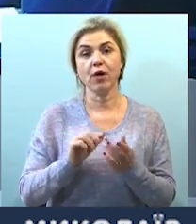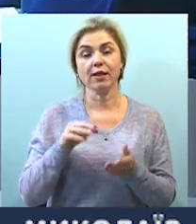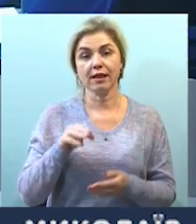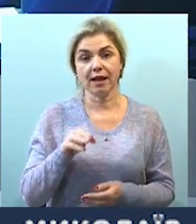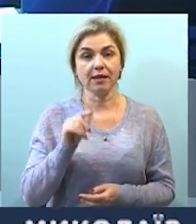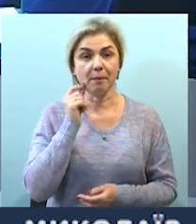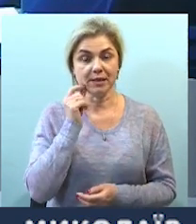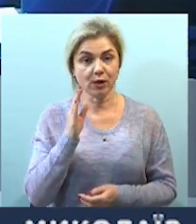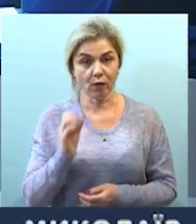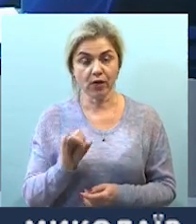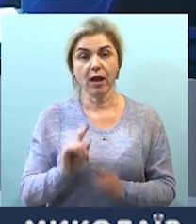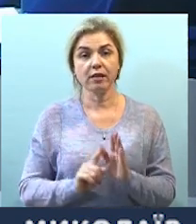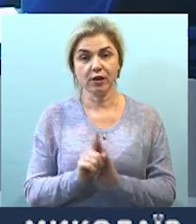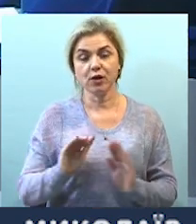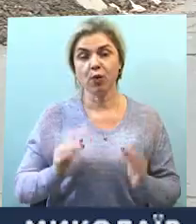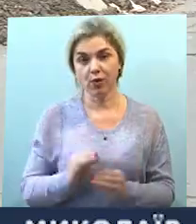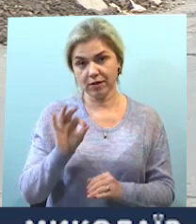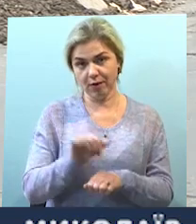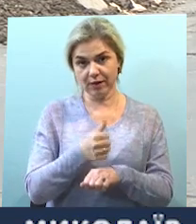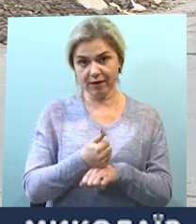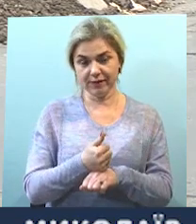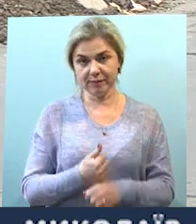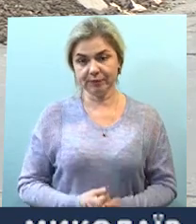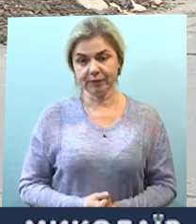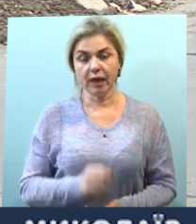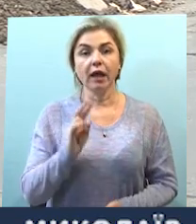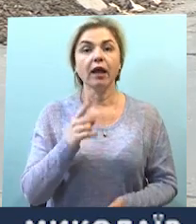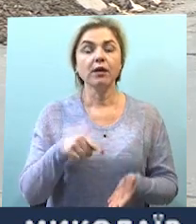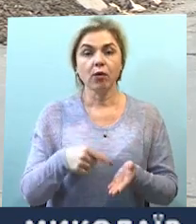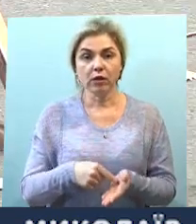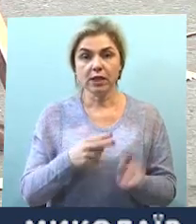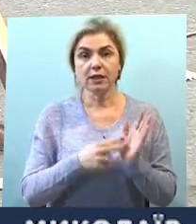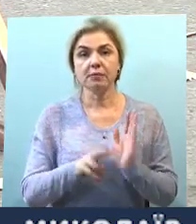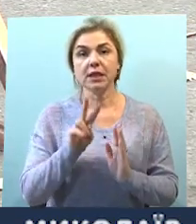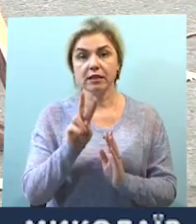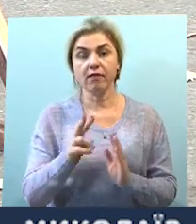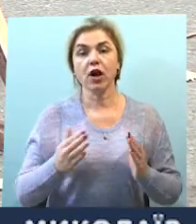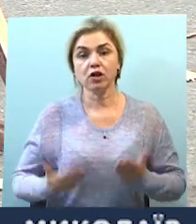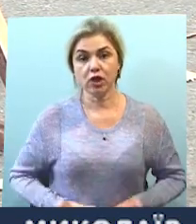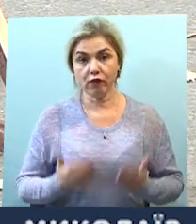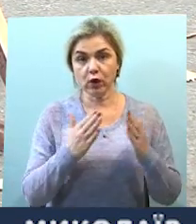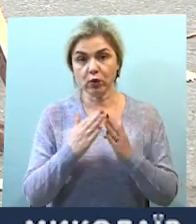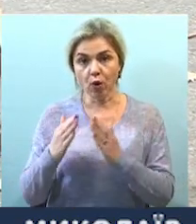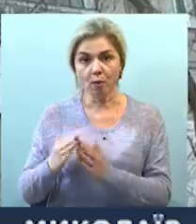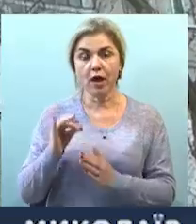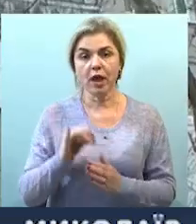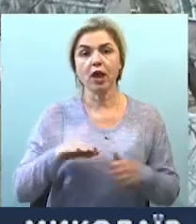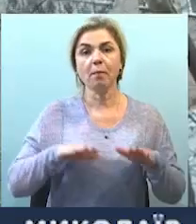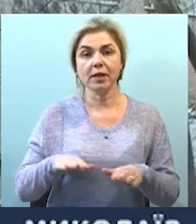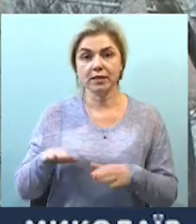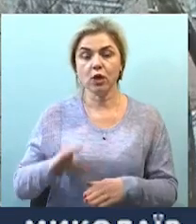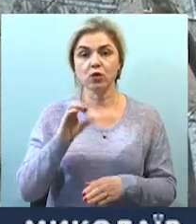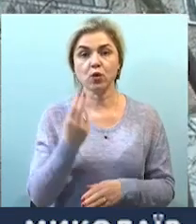На початку коротко про головне. У Миколаєві 72 житлових будинки та об'єкти соціальної